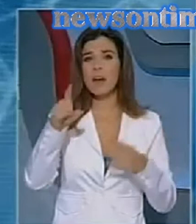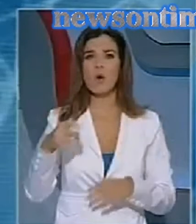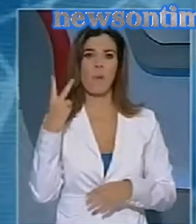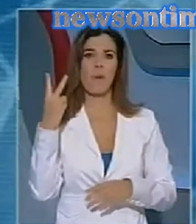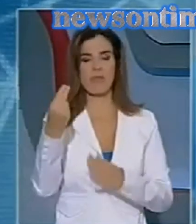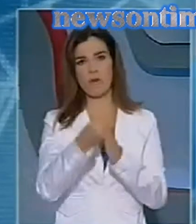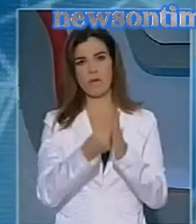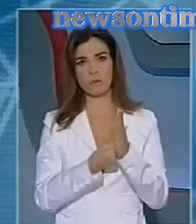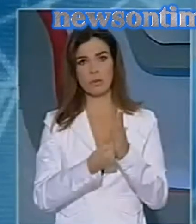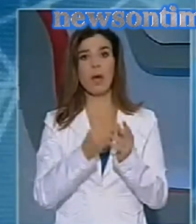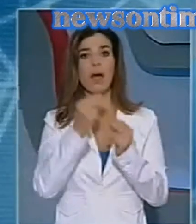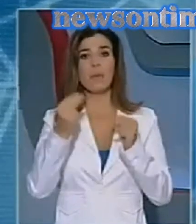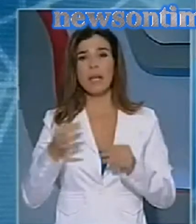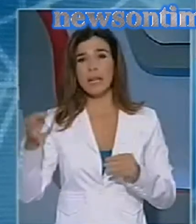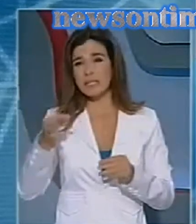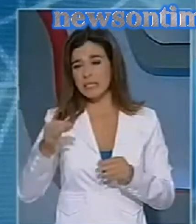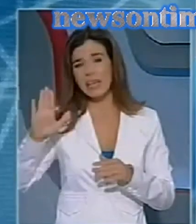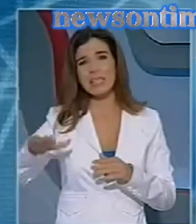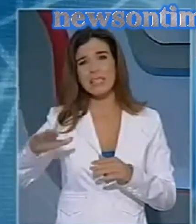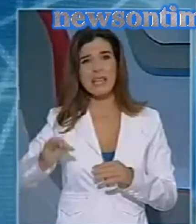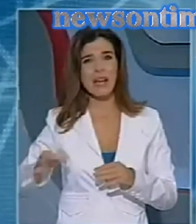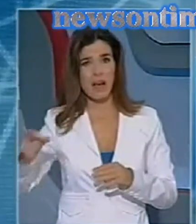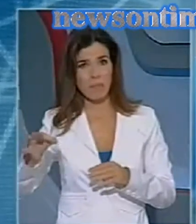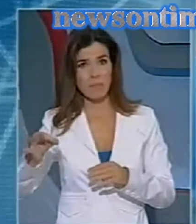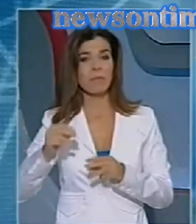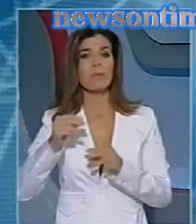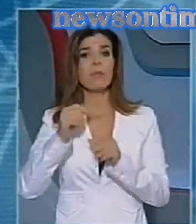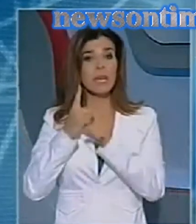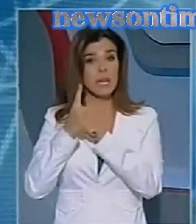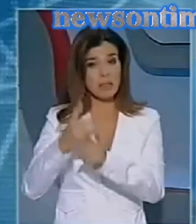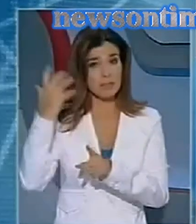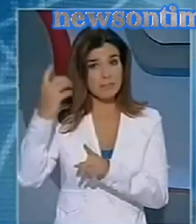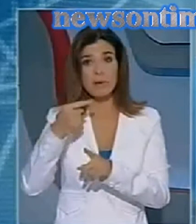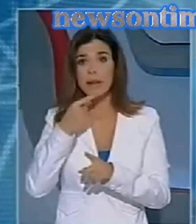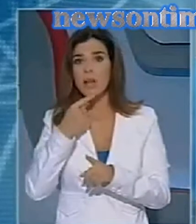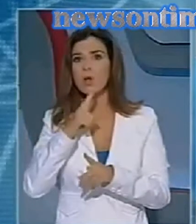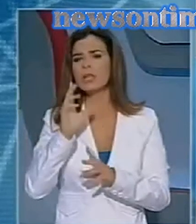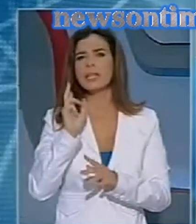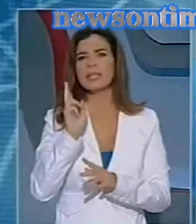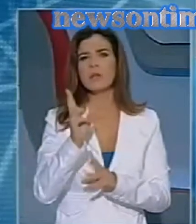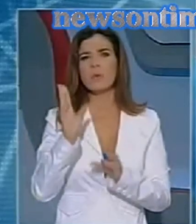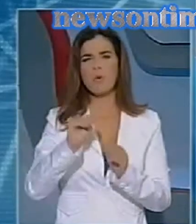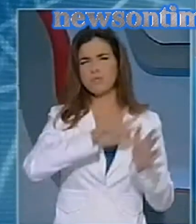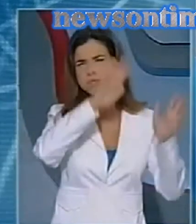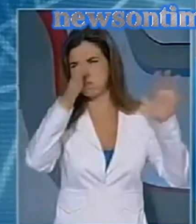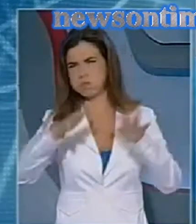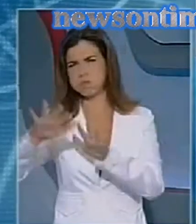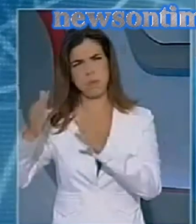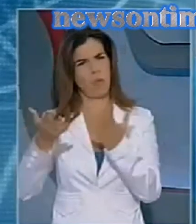7,2 βαθμών της κλίμακας Ρίχτερ που έπληξε τα νότια και κεντρικά νησιά της χώρας. Οι ειδικοί τώρα επισημαίνουν, ωστόσο, ότι δεν υπάρχει κίνδυνος για τσουνάμι.